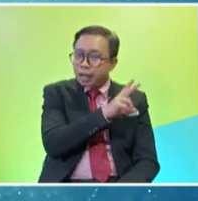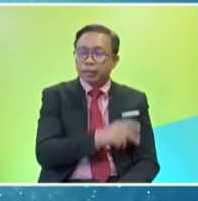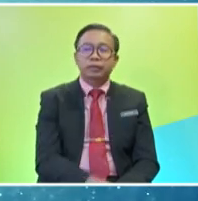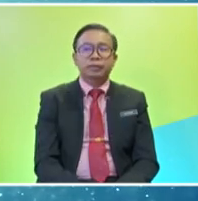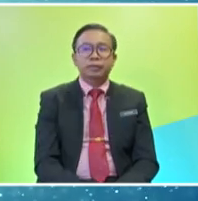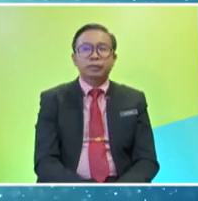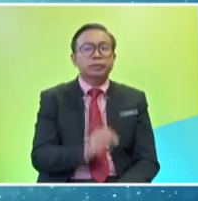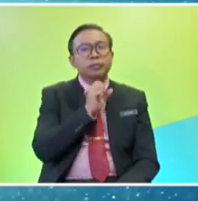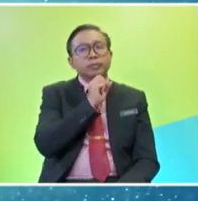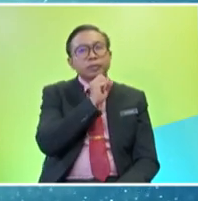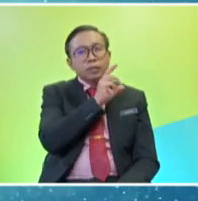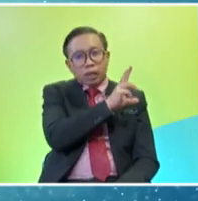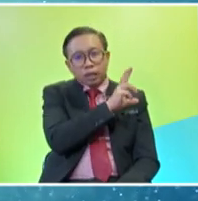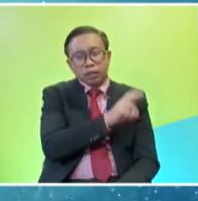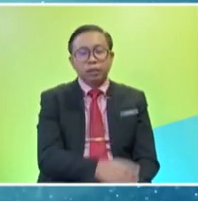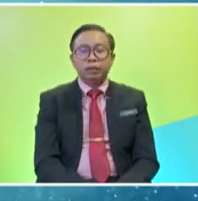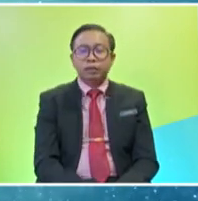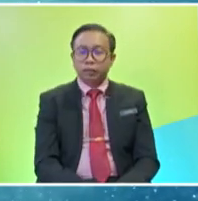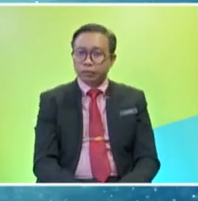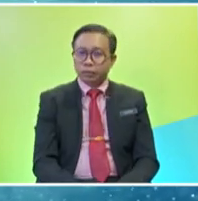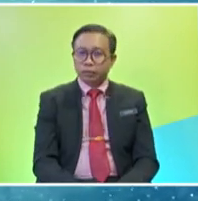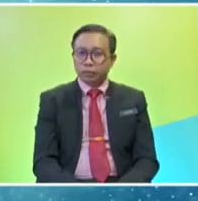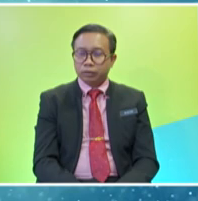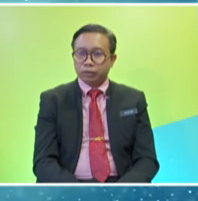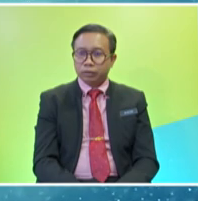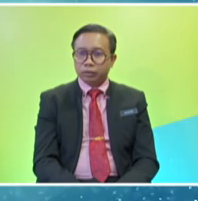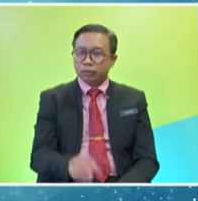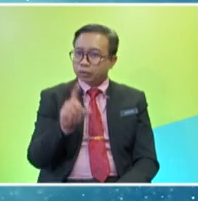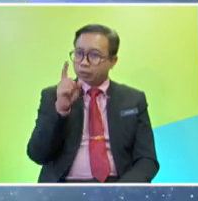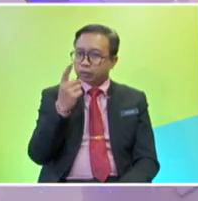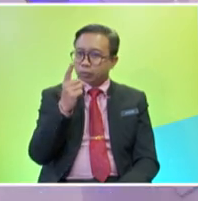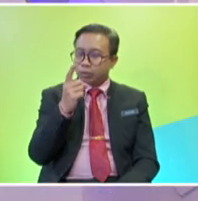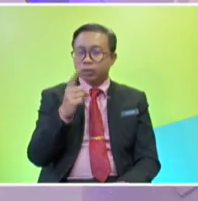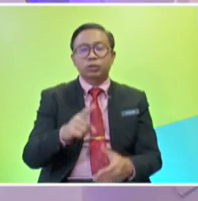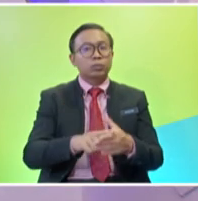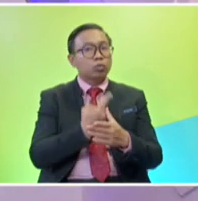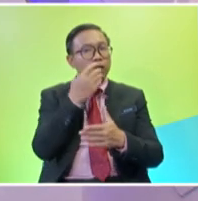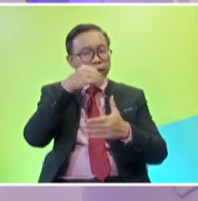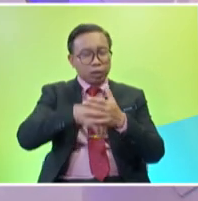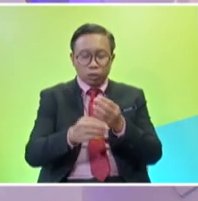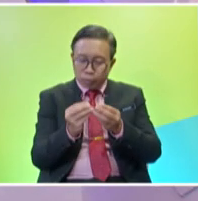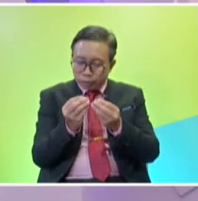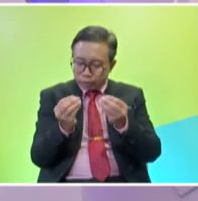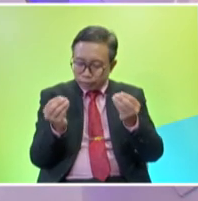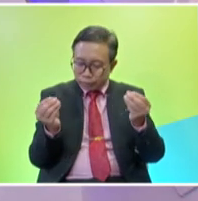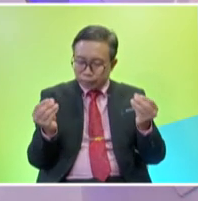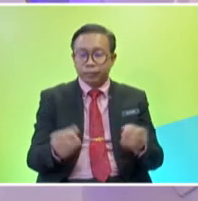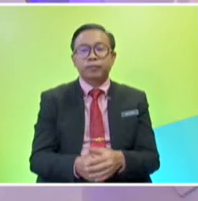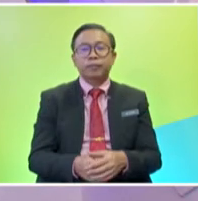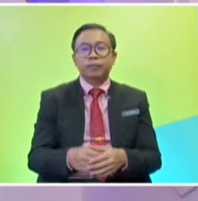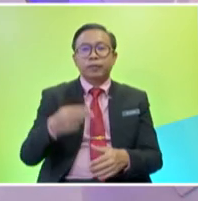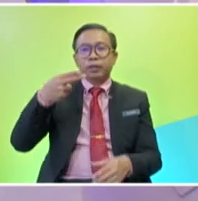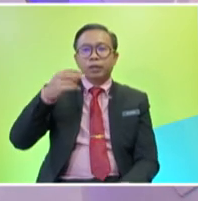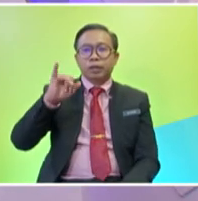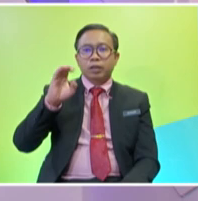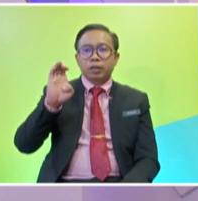sejenis kata yang sebenarnya di tingkat 11 bulan di dalam pasti sebenarnya sebanyak-banyak katanya berhibernasi